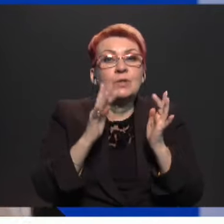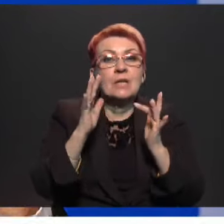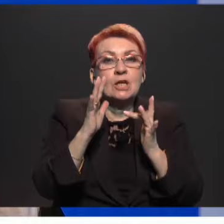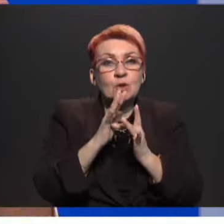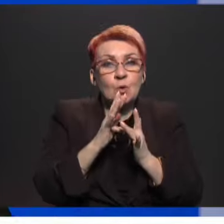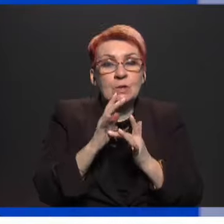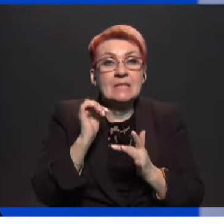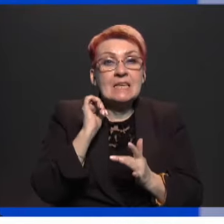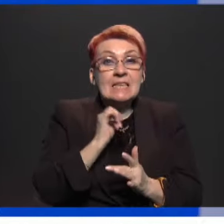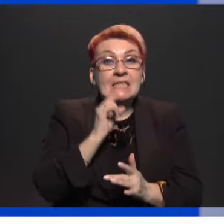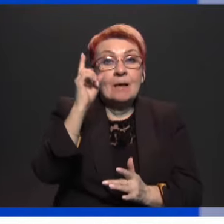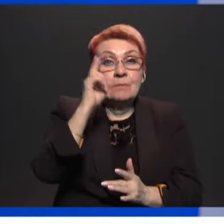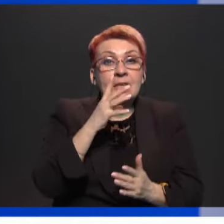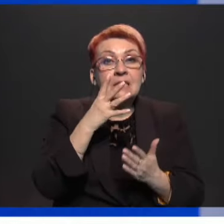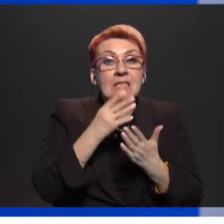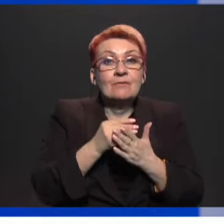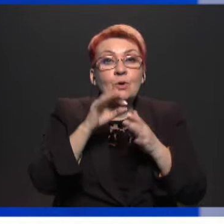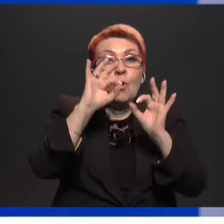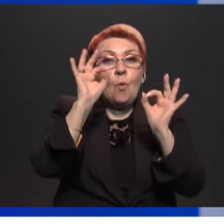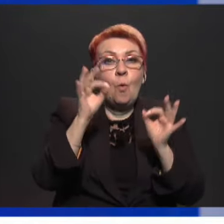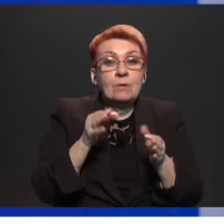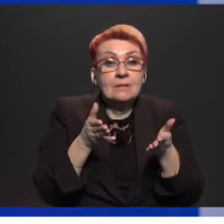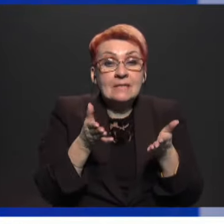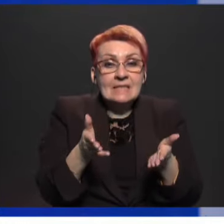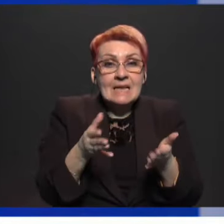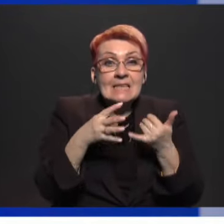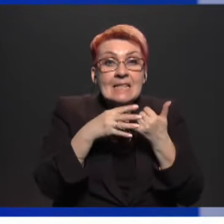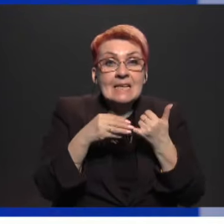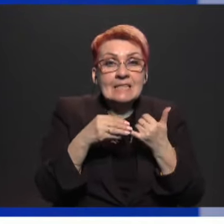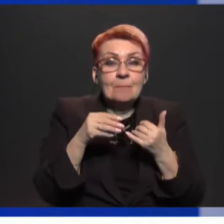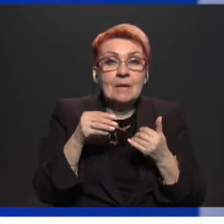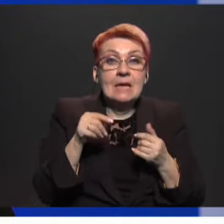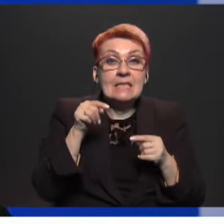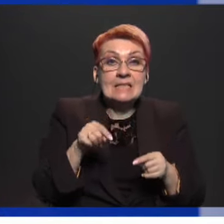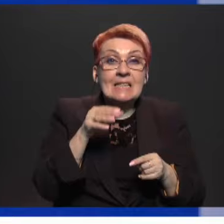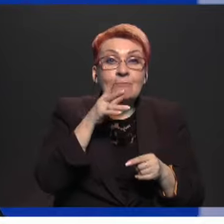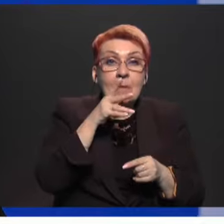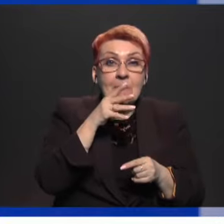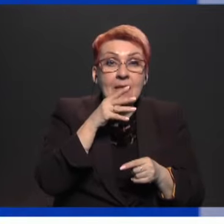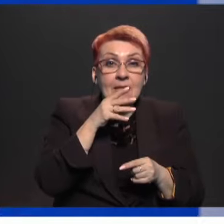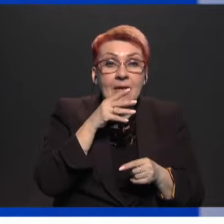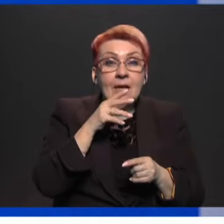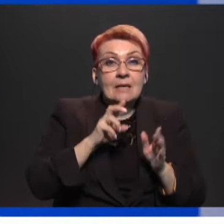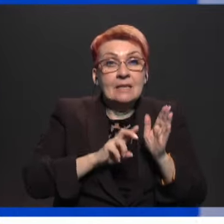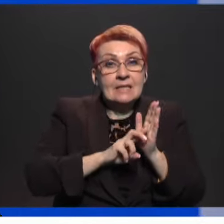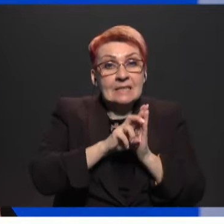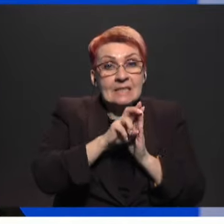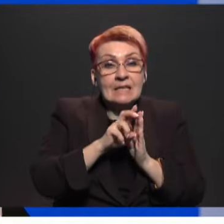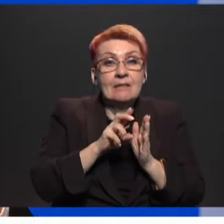являет свой образ здесь на земле, то с этого момента церковь начинает изображать